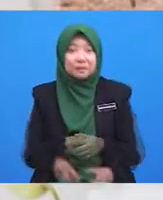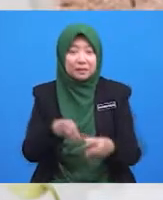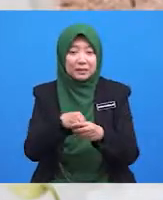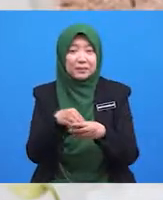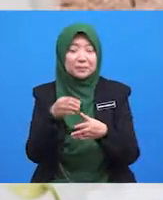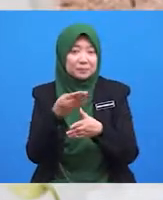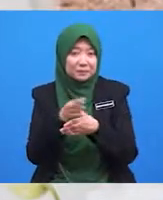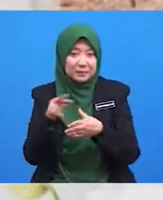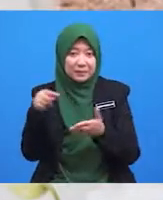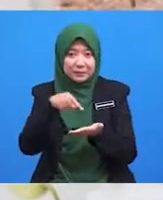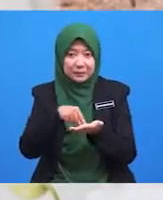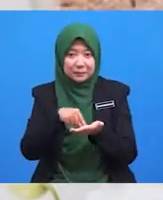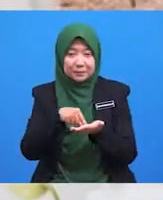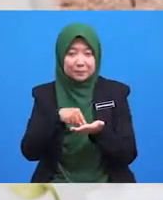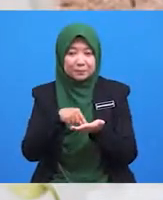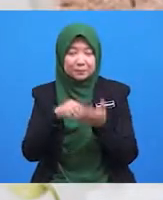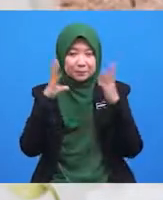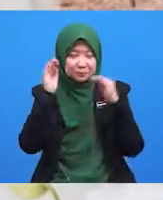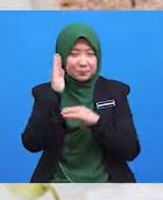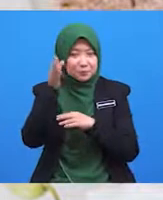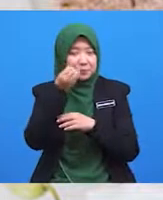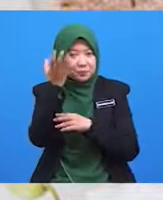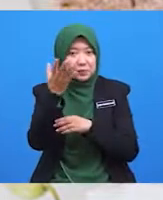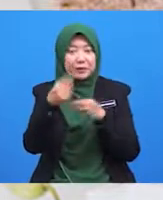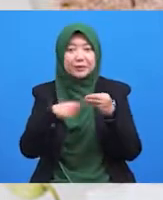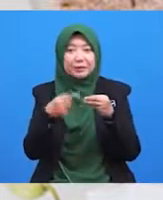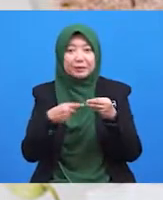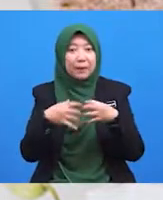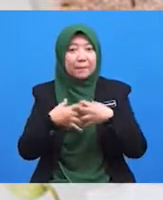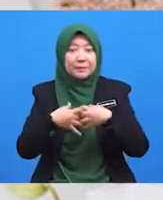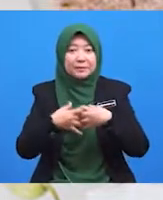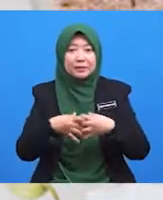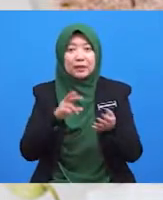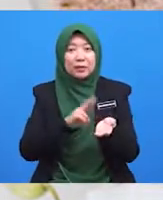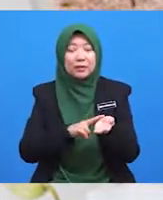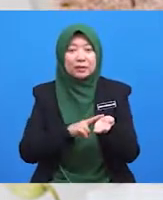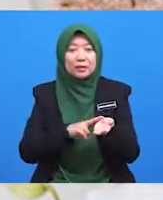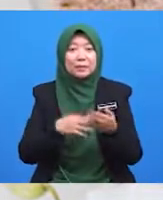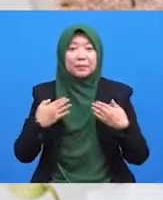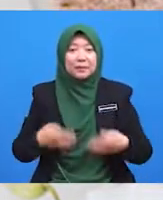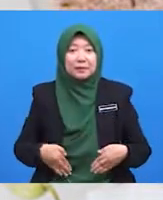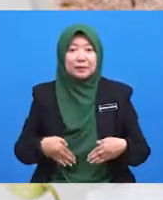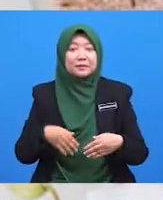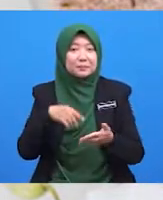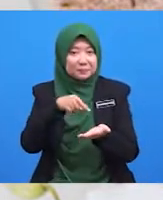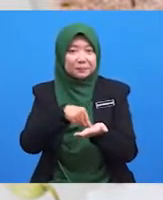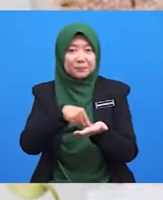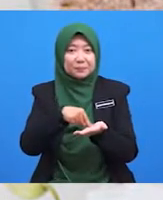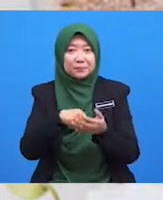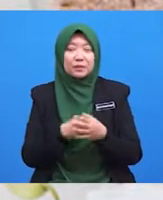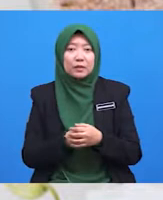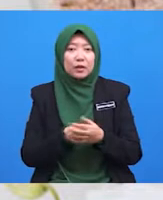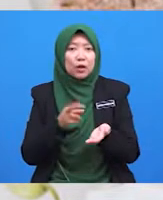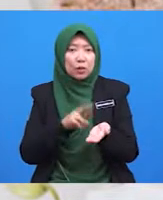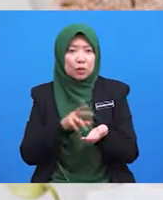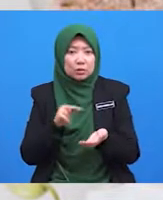Dalam segmen ini, saya akan menerangkan mengenai mesin rawatan badan sudut vakum. Vacuum suction adalah sejenis